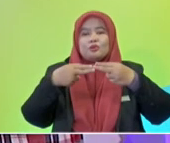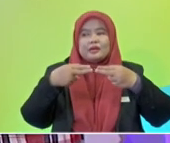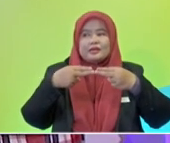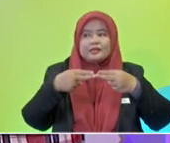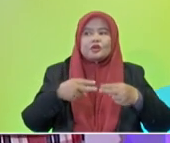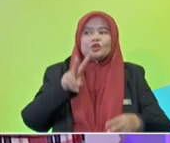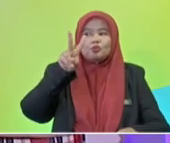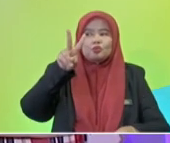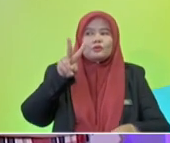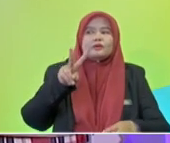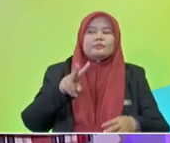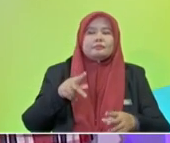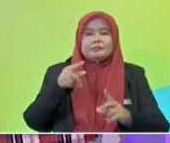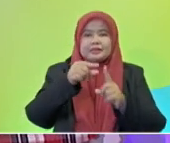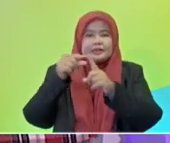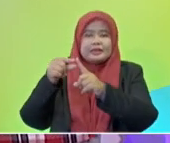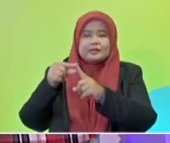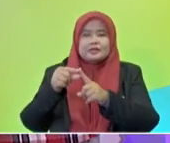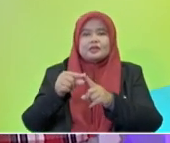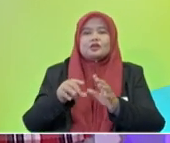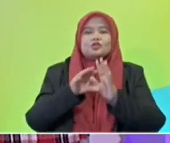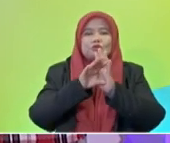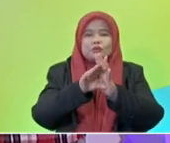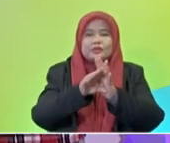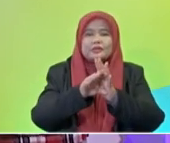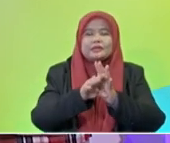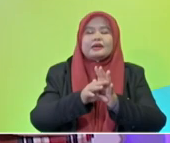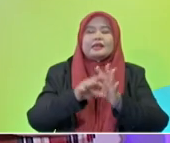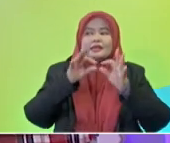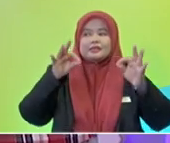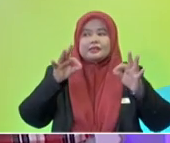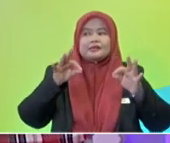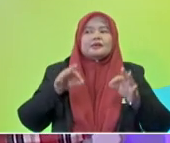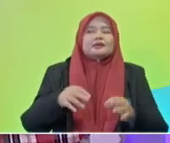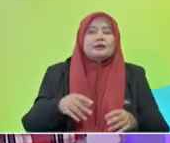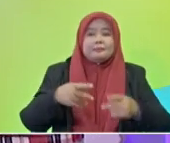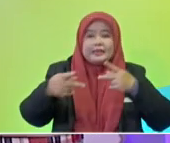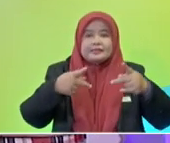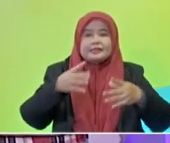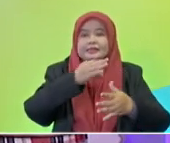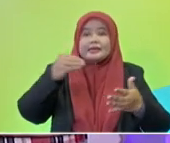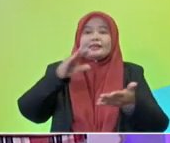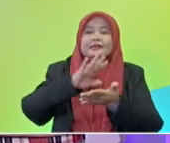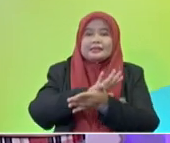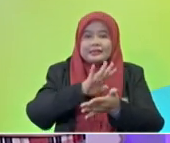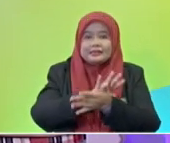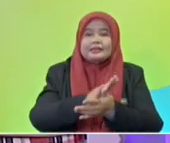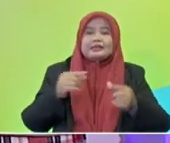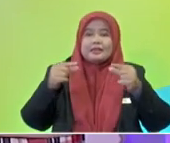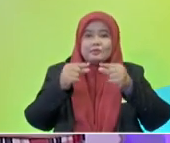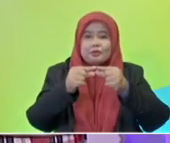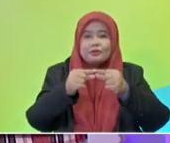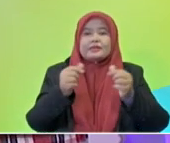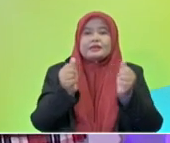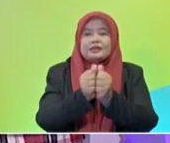perkataan contohat plastik dan kertas di sini plastik dan kertas dua perkataan itu kita gabungkan